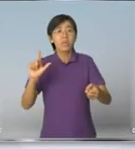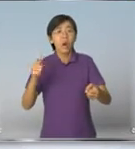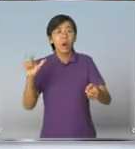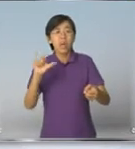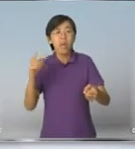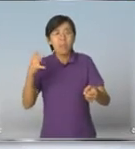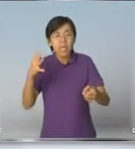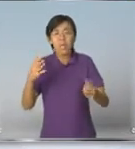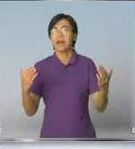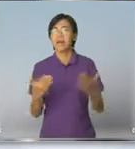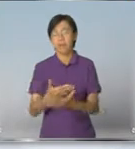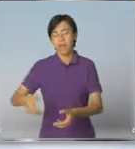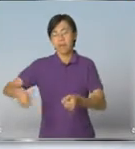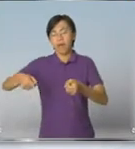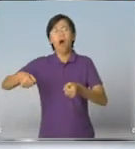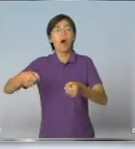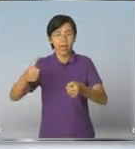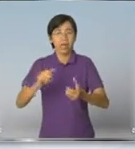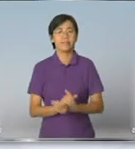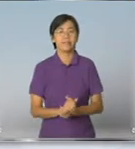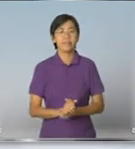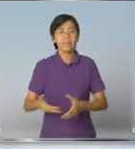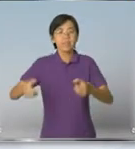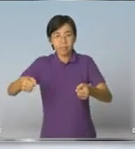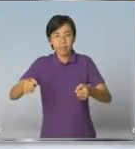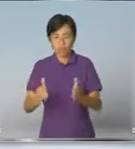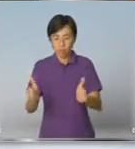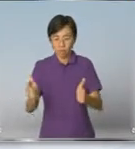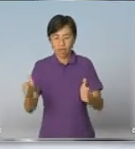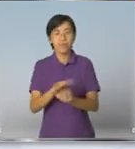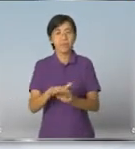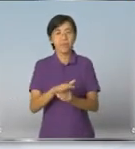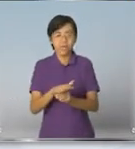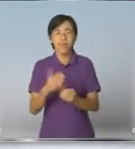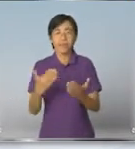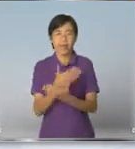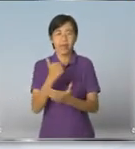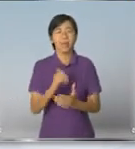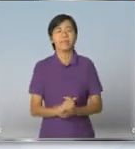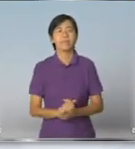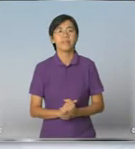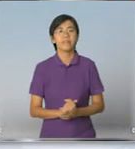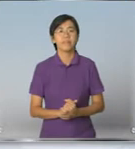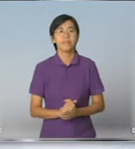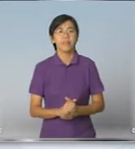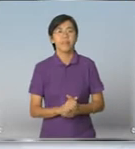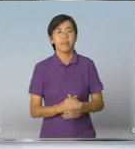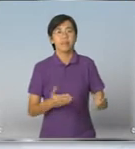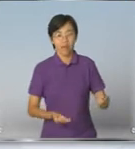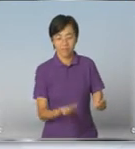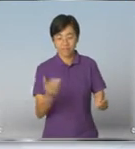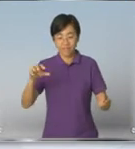ยเขาใช้กระทะธรรมดา จริงๆใช้หม้อก็ได้ค่ะ หม้อ ที่มีด้ามจับแล้วก็ขนาดกว้างสักเล็กน้อย แล้วไม่มีข้อเสียมันจะติด